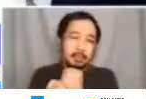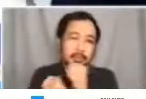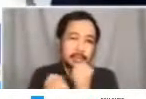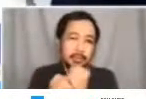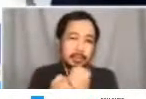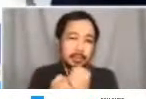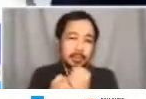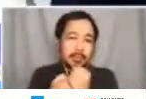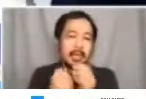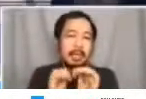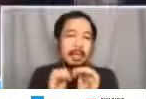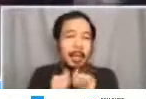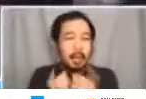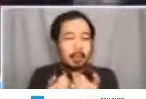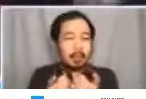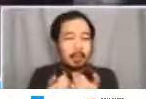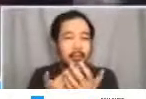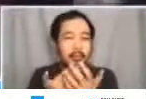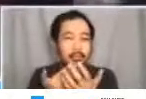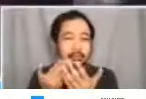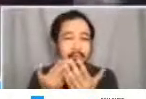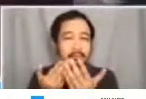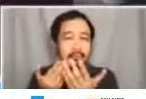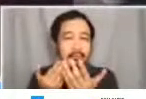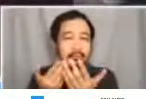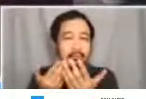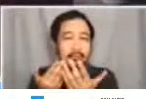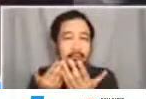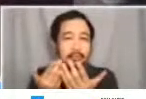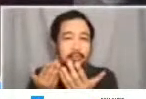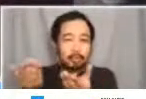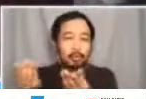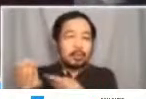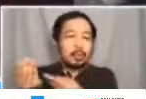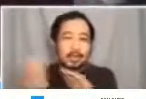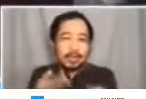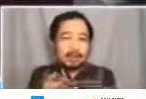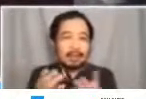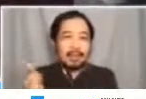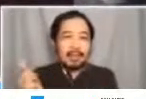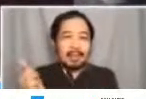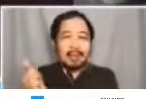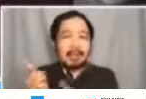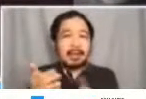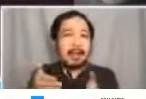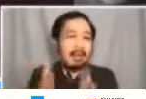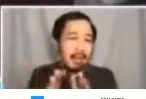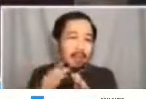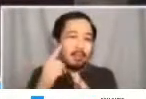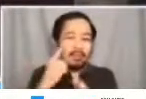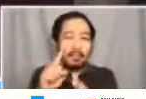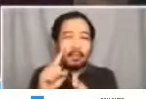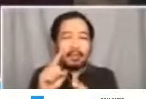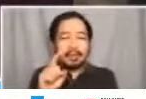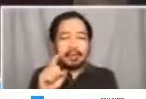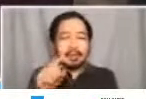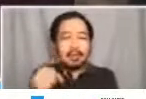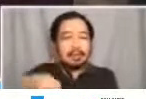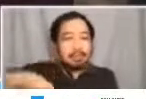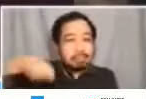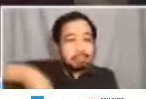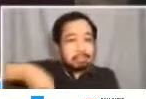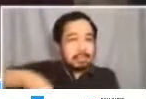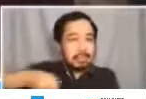dokumento tulad ng medical certificate at travel authority para makabiyahe. Sa tulong ng Municipal Tourism and Cultural